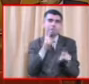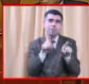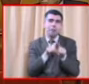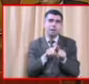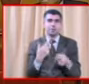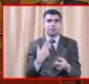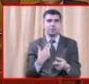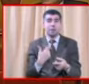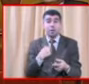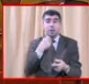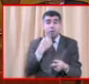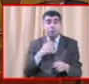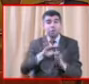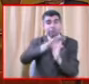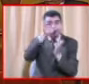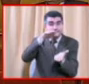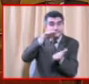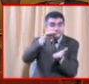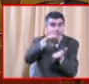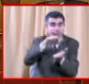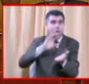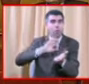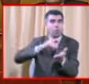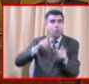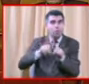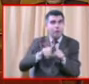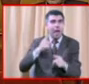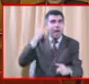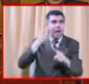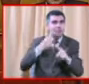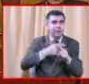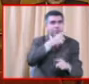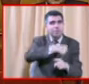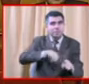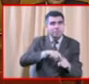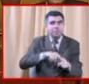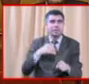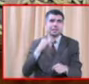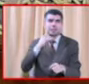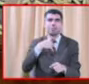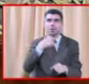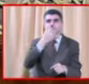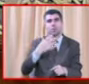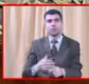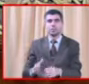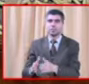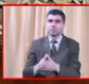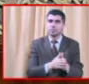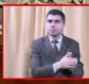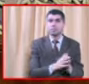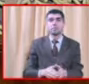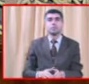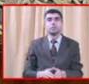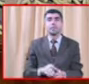على السكانير لأنه ديما كيخسروا ولا ديما كيديروا ولا ديما. شكرا السيد النائب. شكرا. هل هناك من